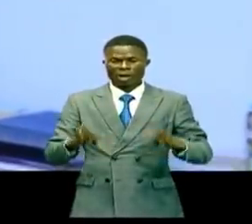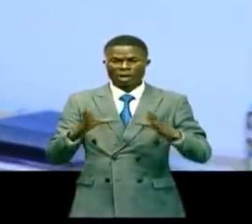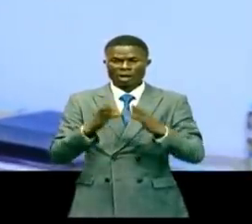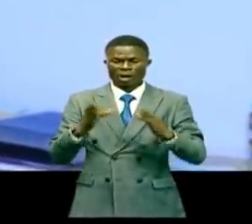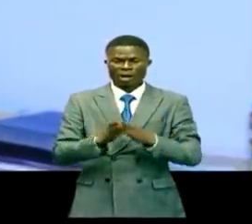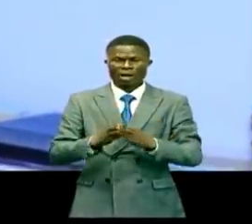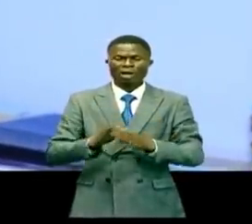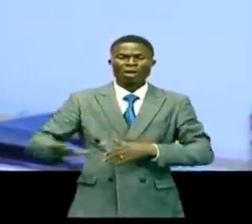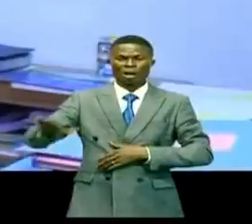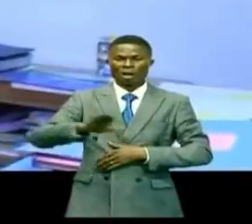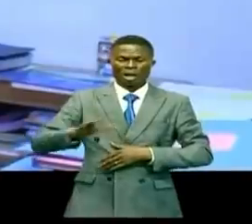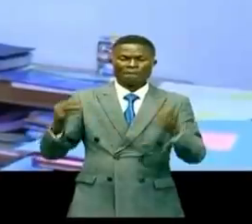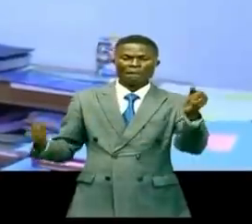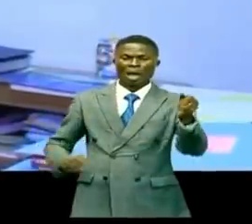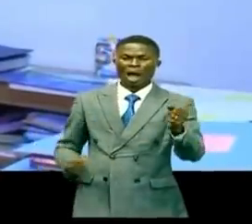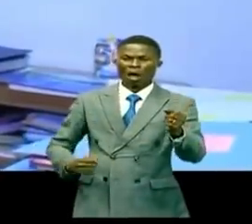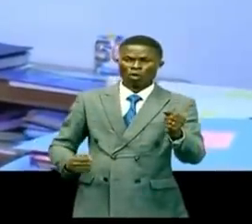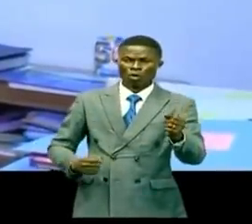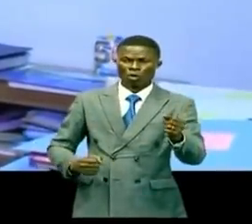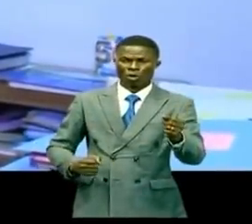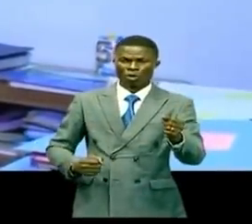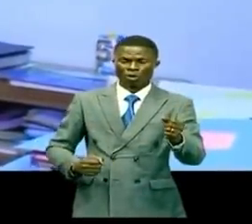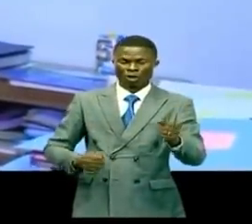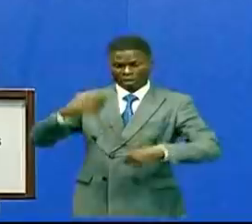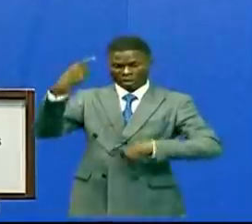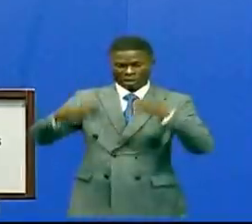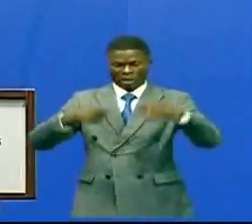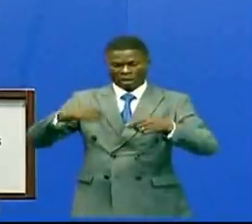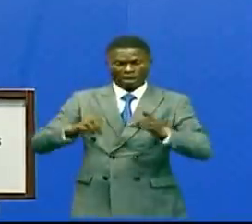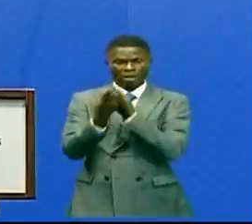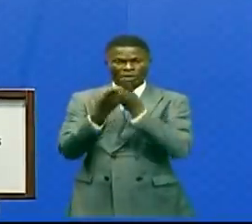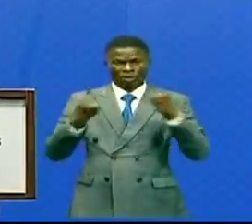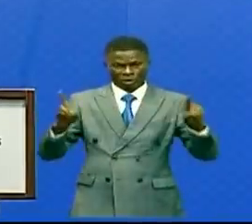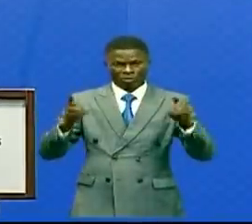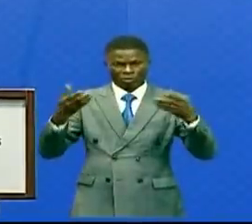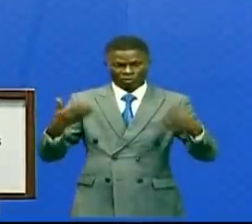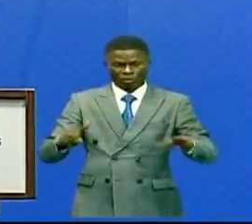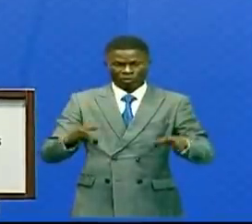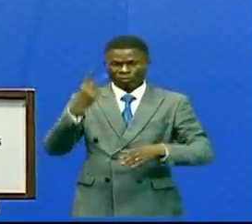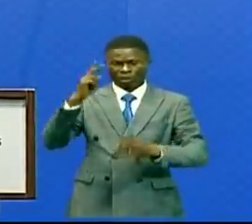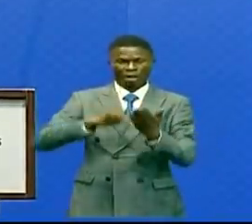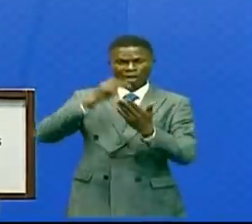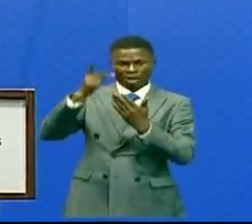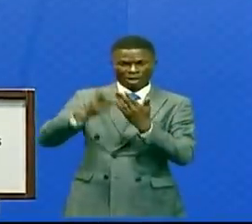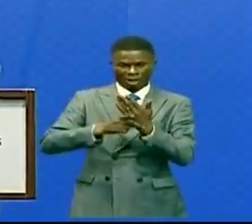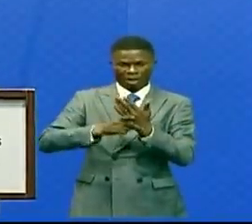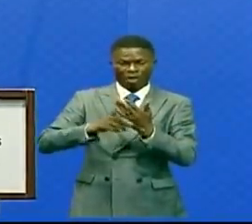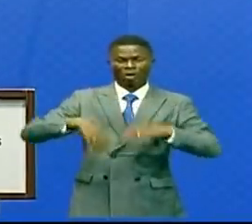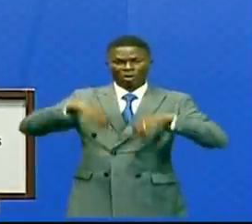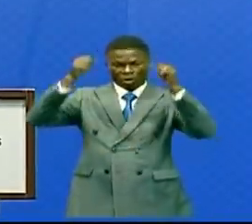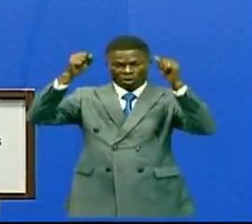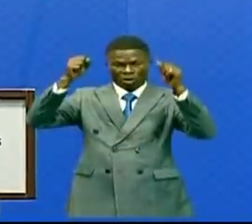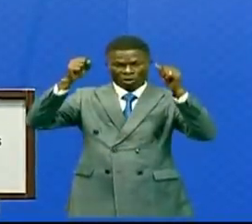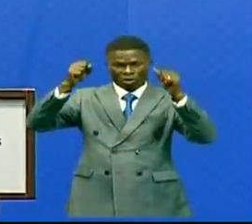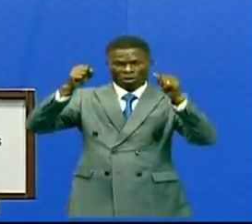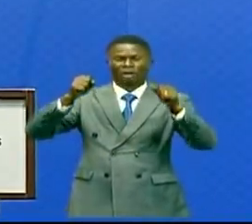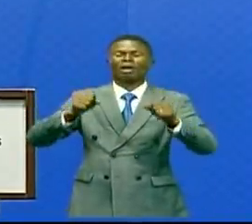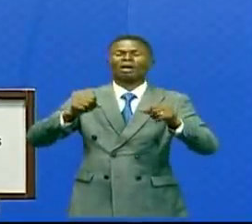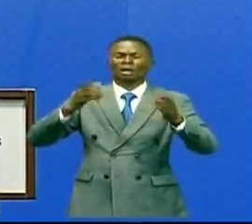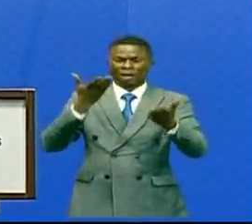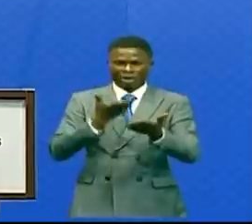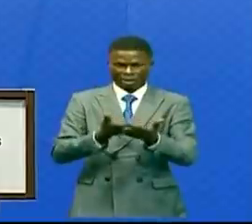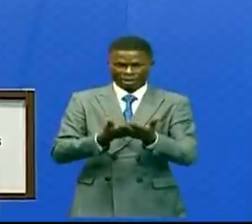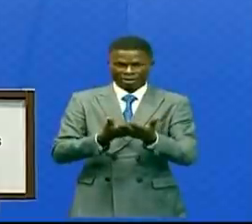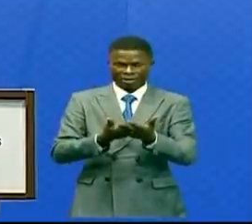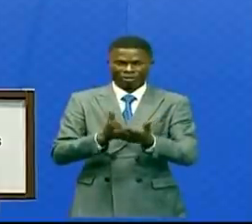la République de l'Angola. Après débat et délibération, ces deux projets de loi de ratification ont aussi été